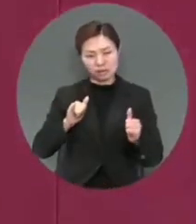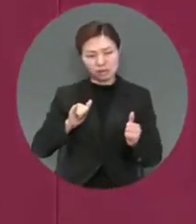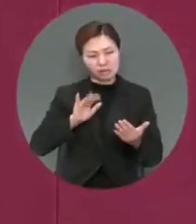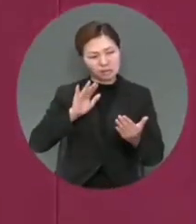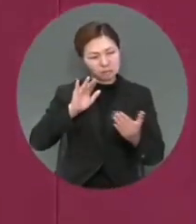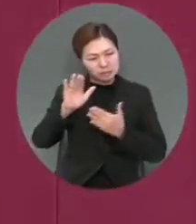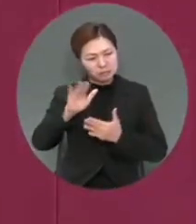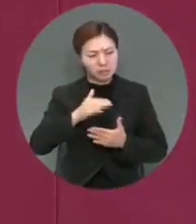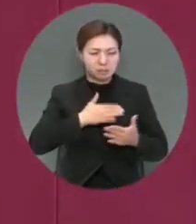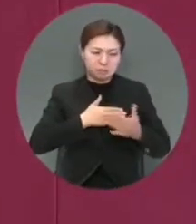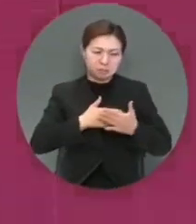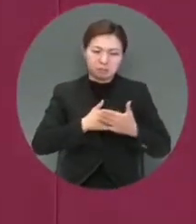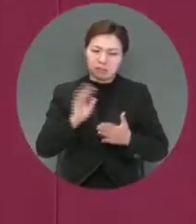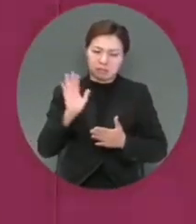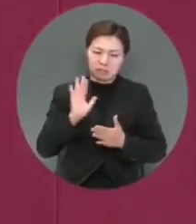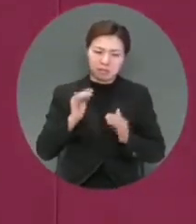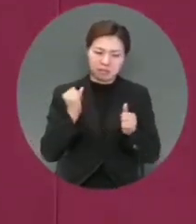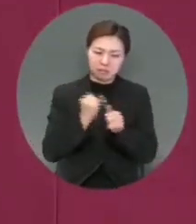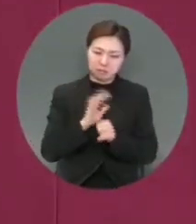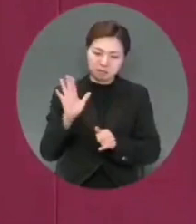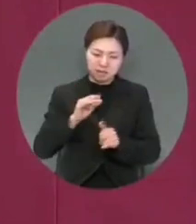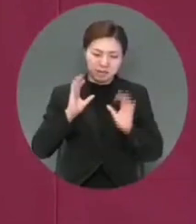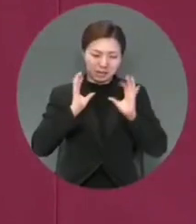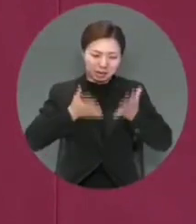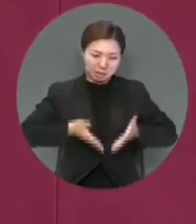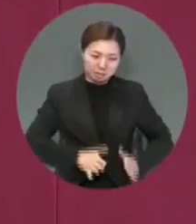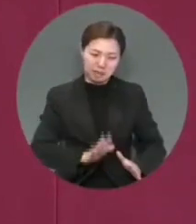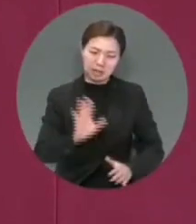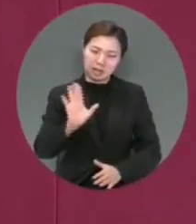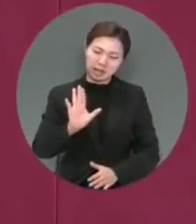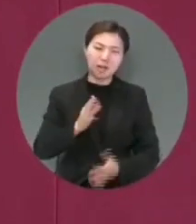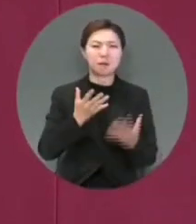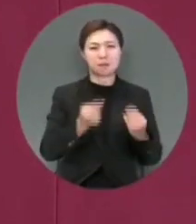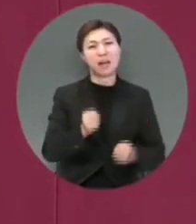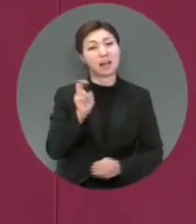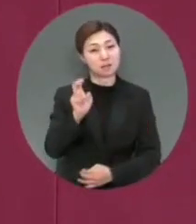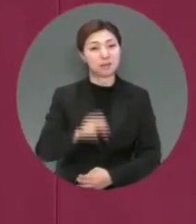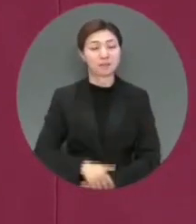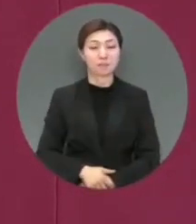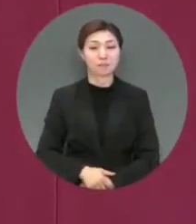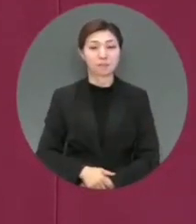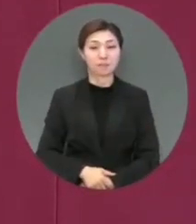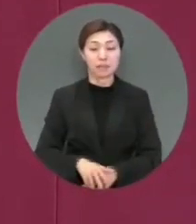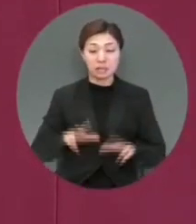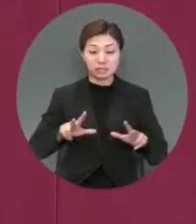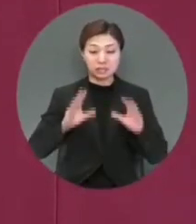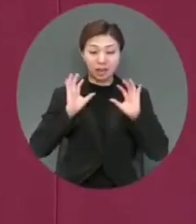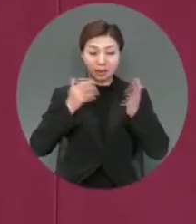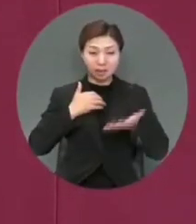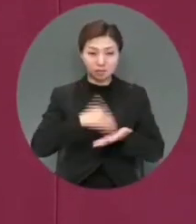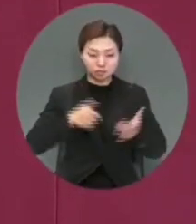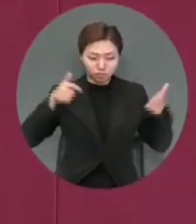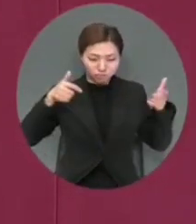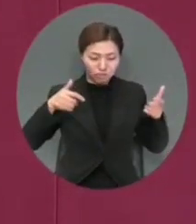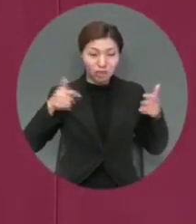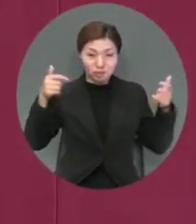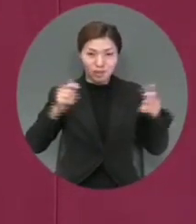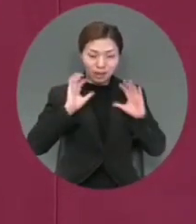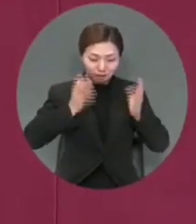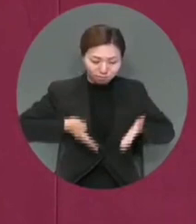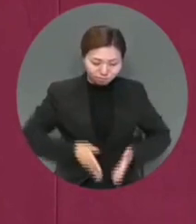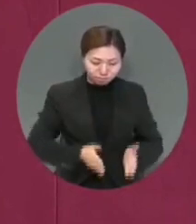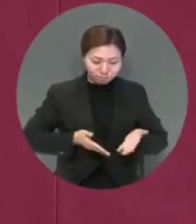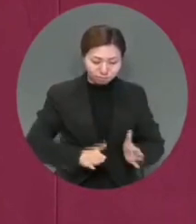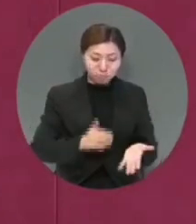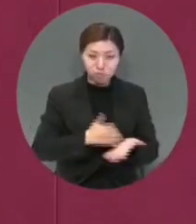저출산이라는 어둠의 터널에서 빠져나오려면 미래 세대에게 희망을 주고 우리 사회의 지속가능한